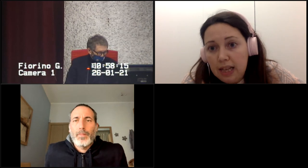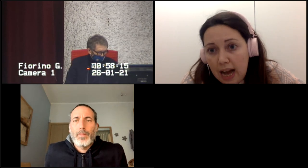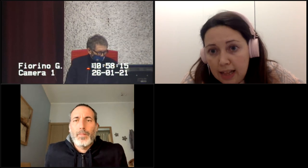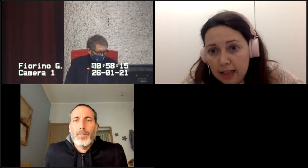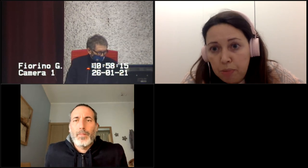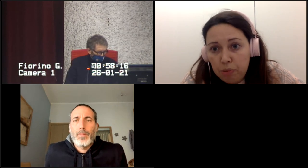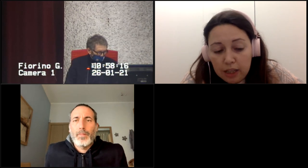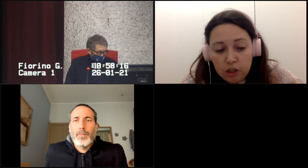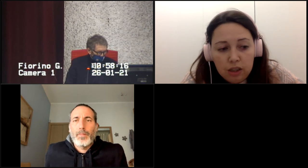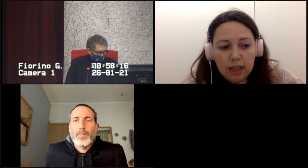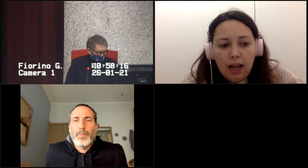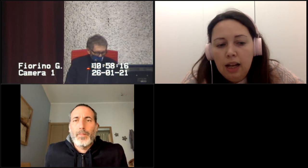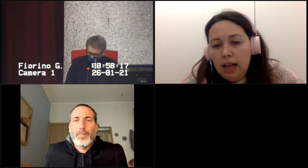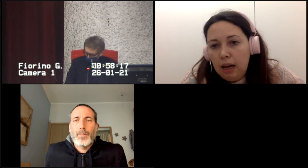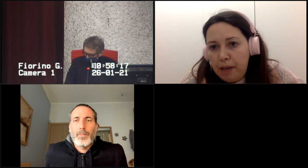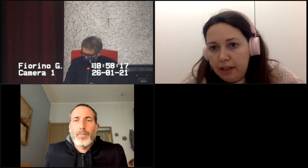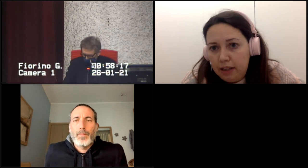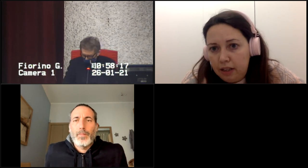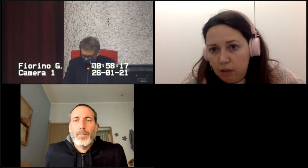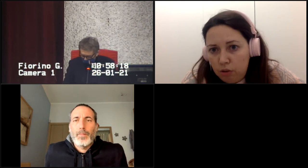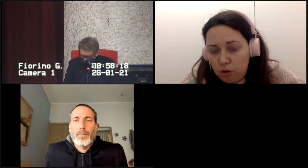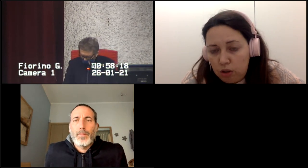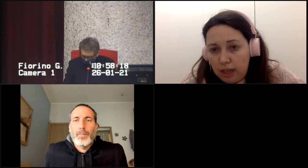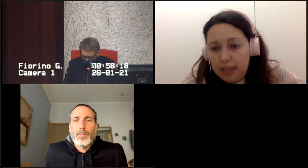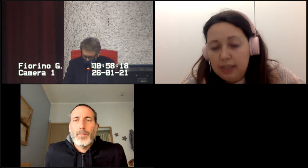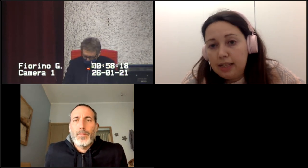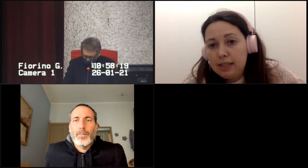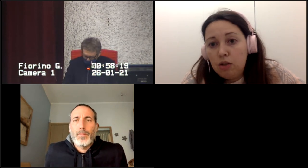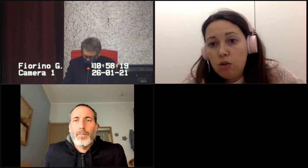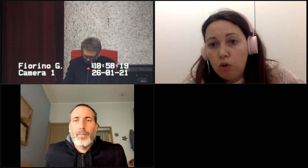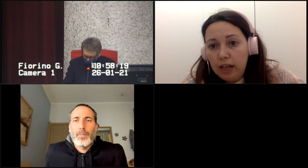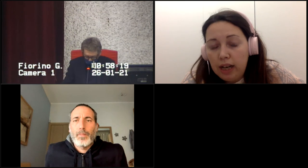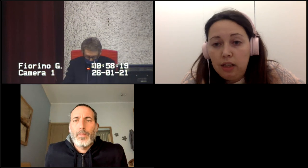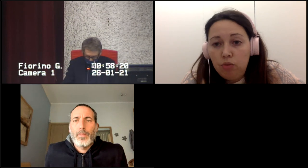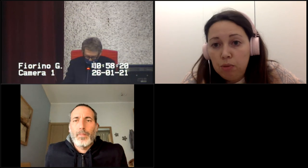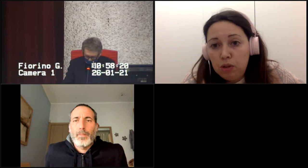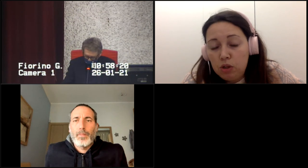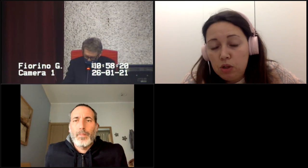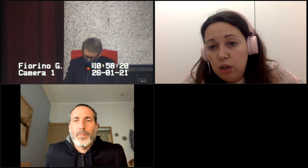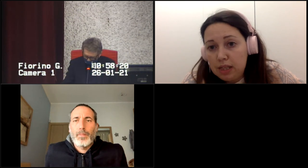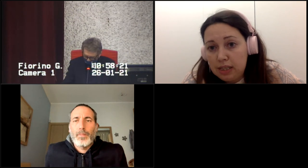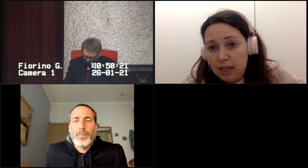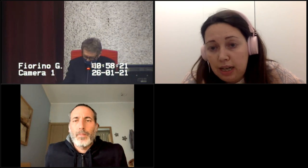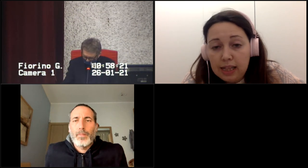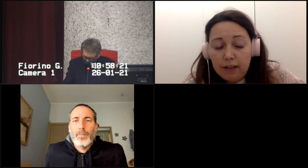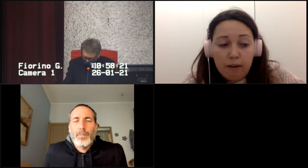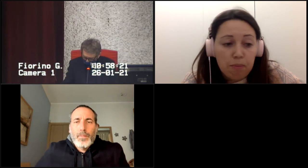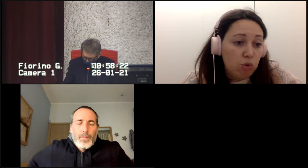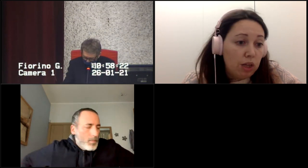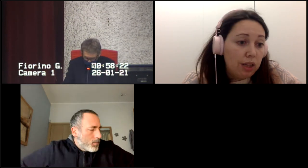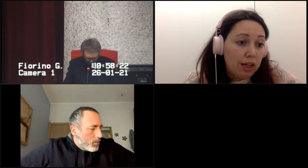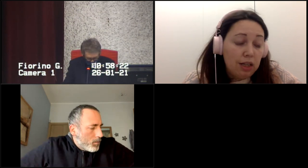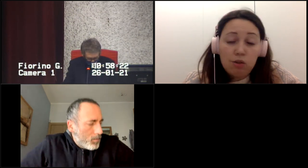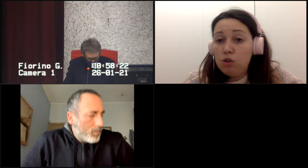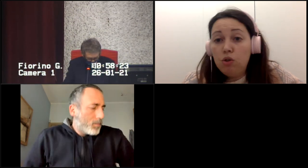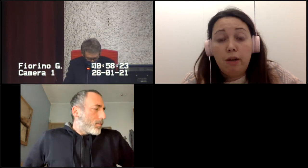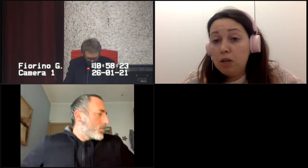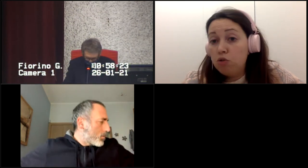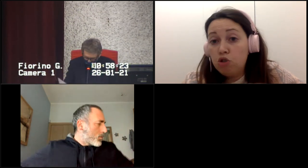più degli altri, più della città, la perdita del dottor Tressi, che essendo collegate le due mozioni, questa sera l'altra avrebbe potuto